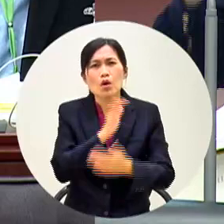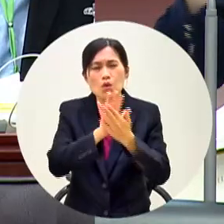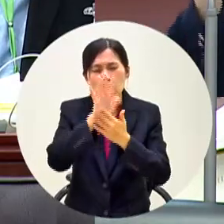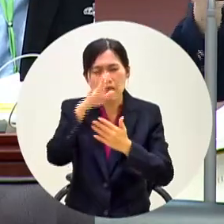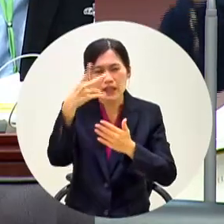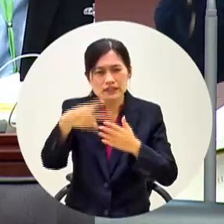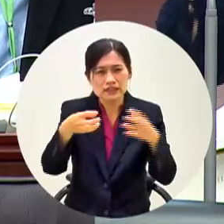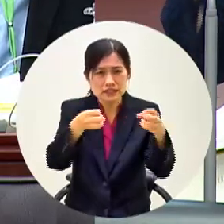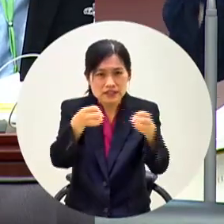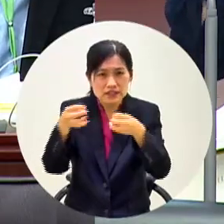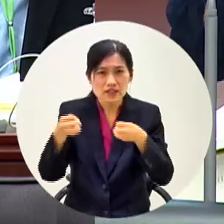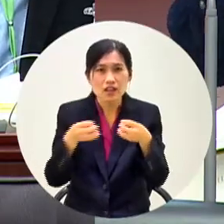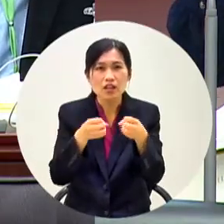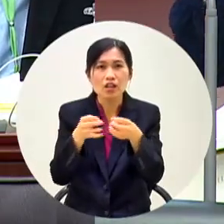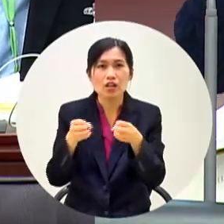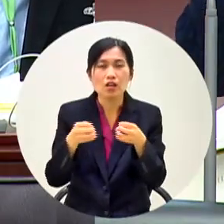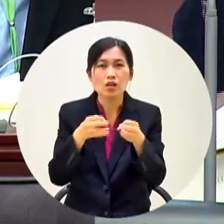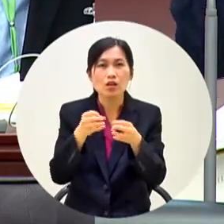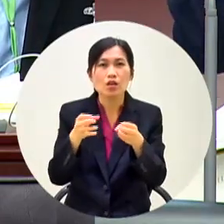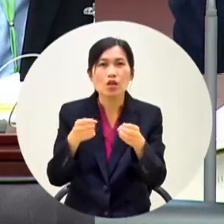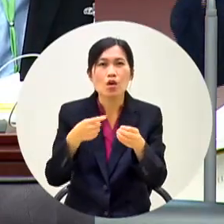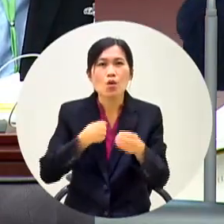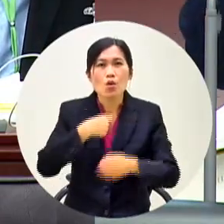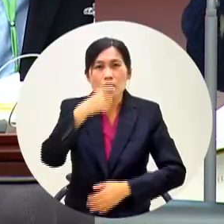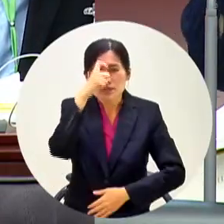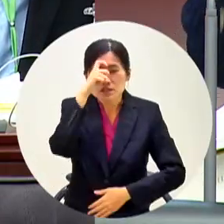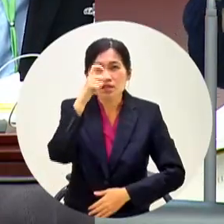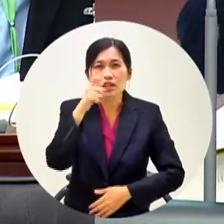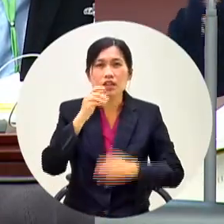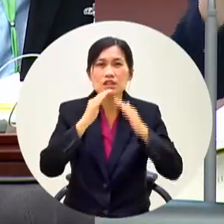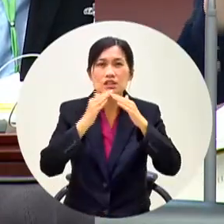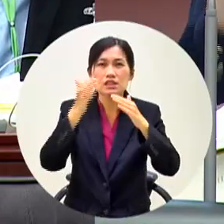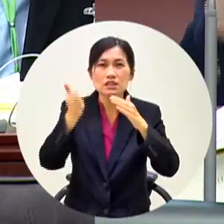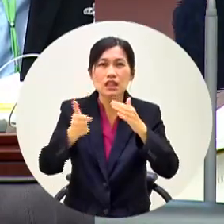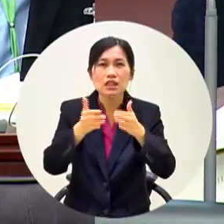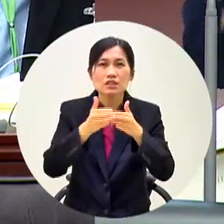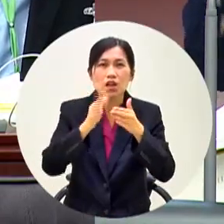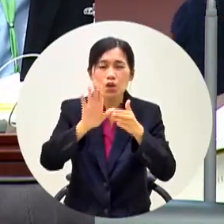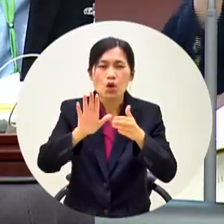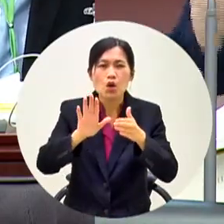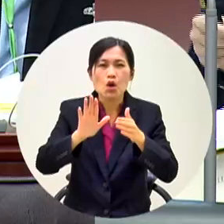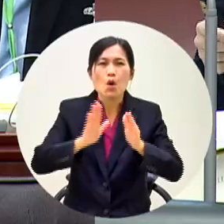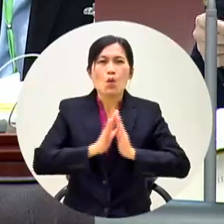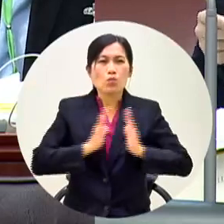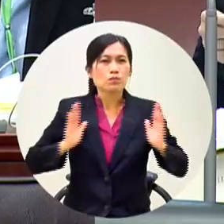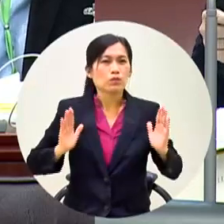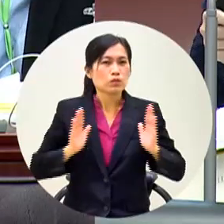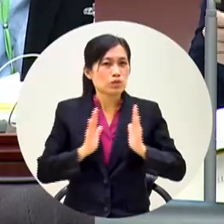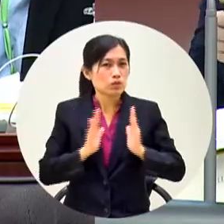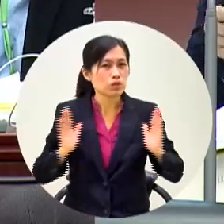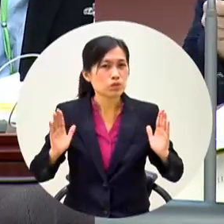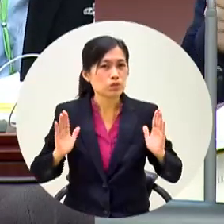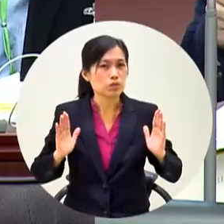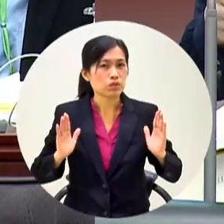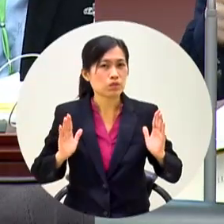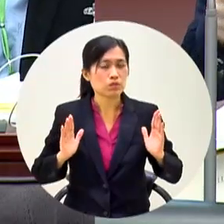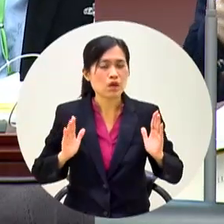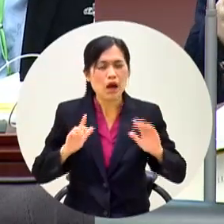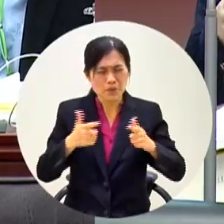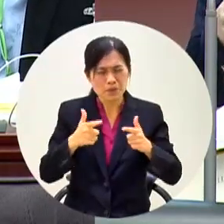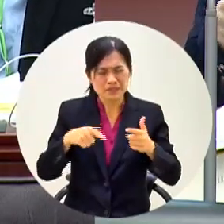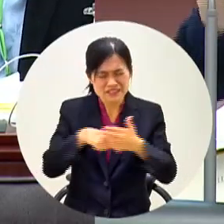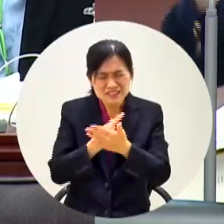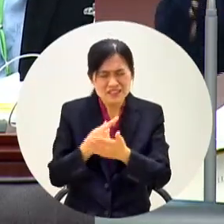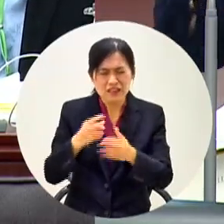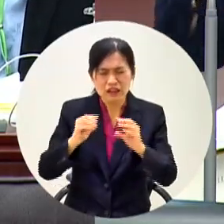间。但是我希望市长应该要有一个更开放的心，不是只有征收一途。好，市长对于这件事的